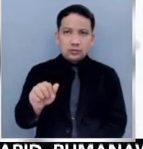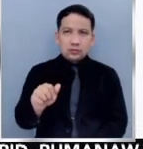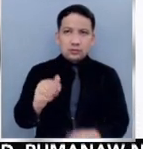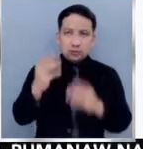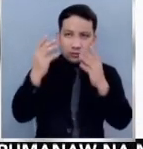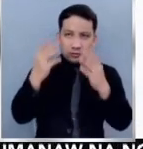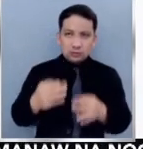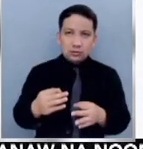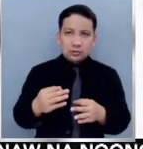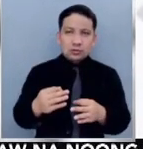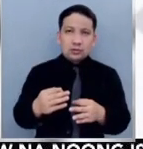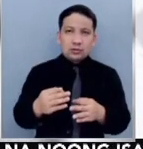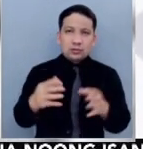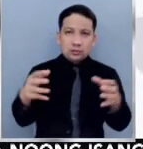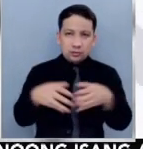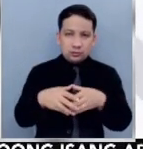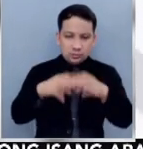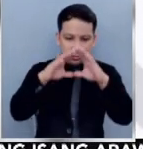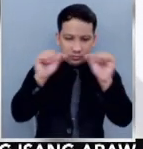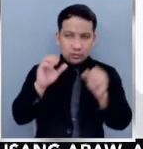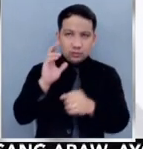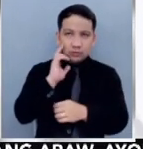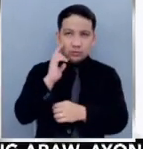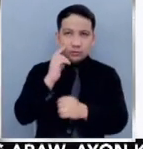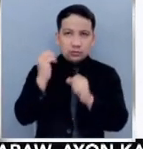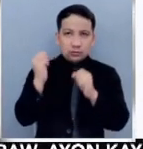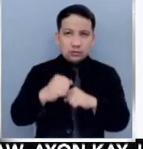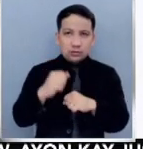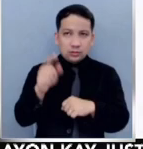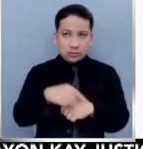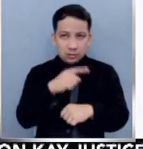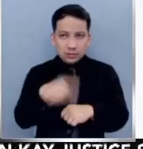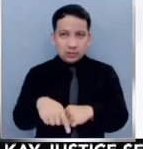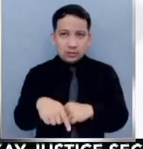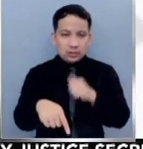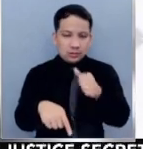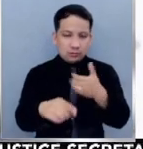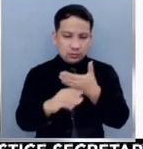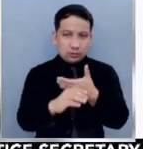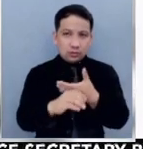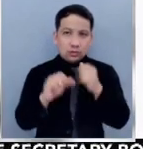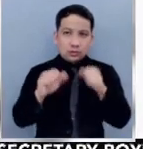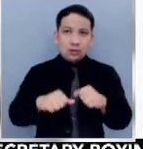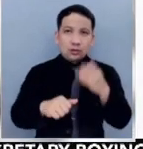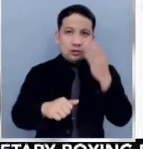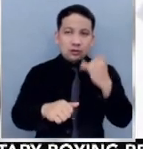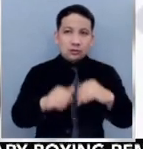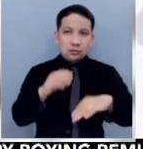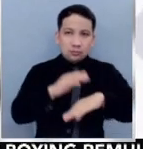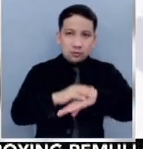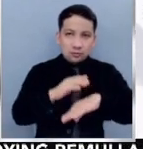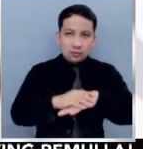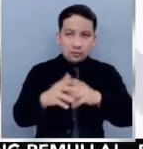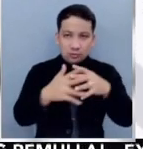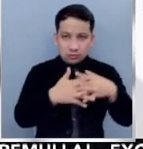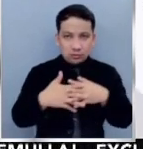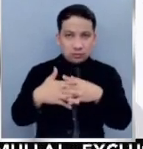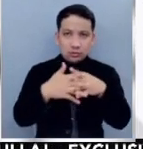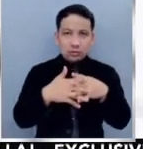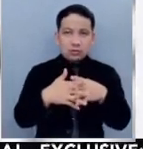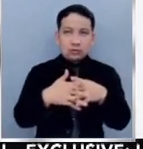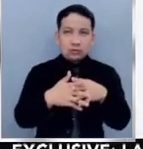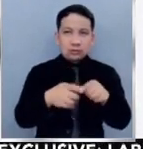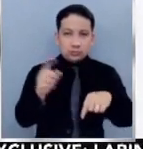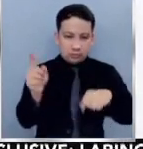raw ni dating Pangulong Duterte ang desisyong kanselahin ang kontrata dahil sa banta ng Amerika na magpataw ng